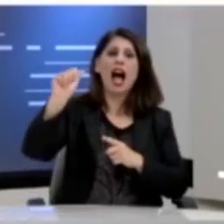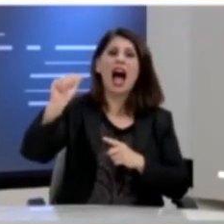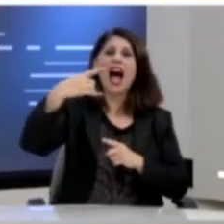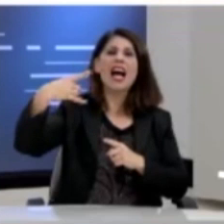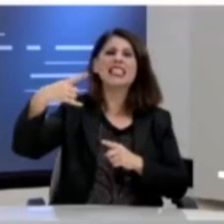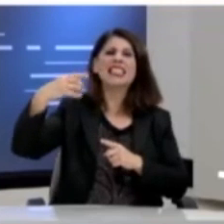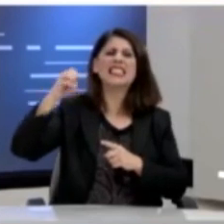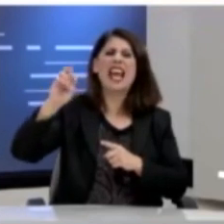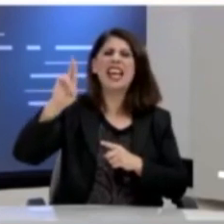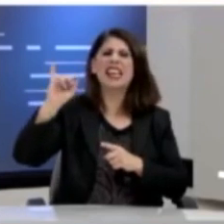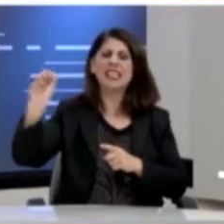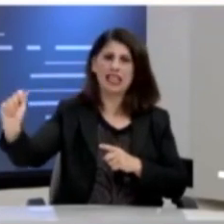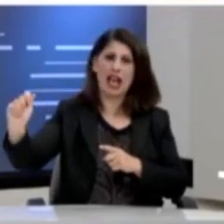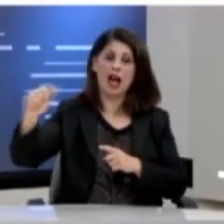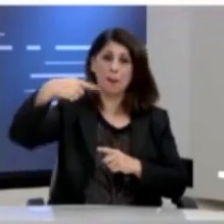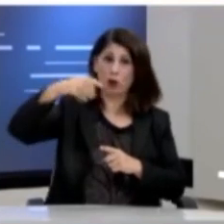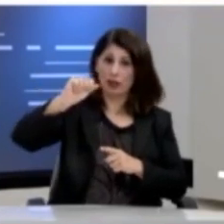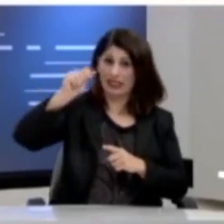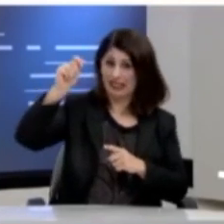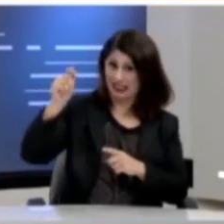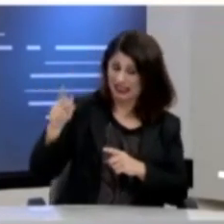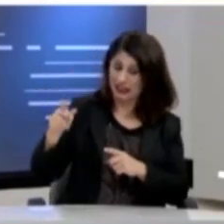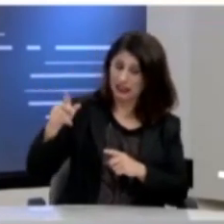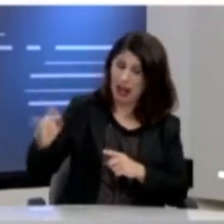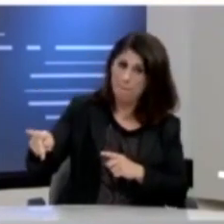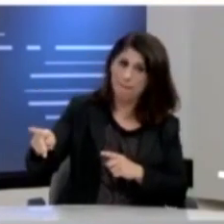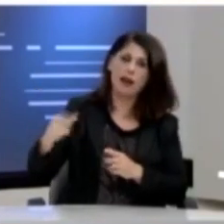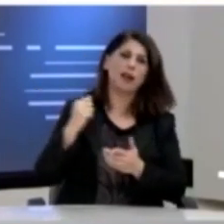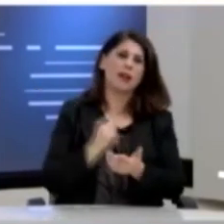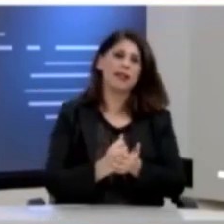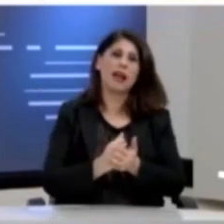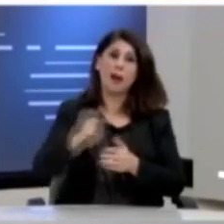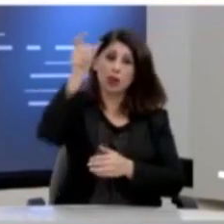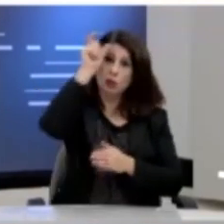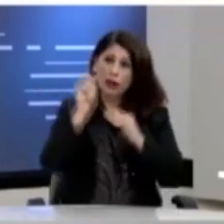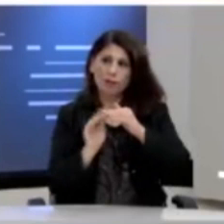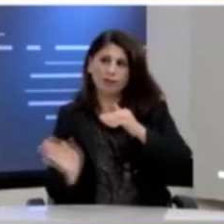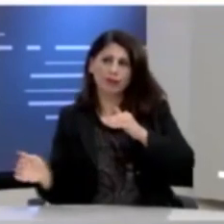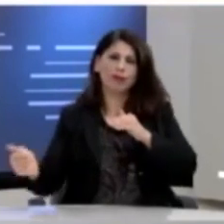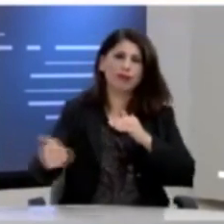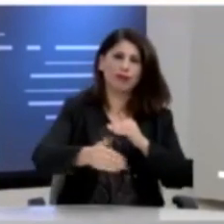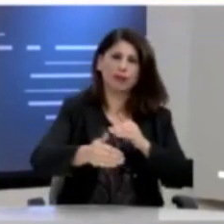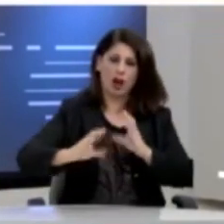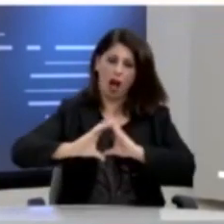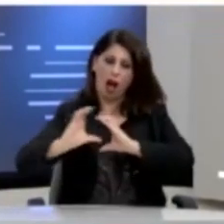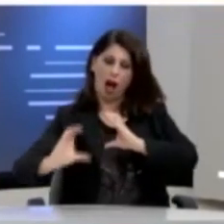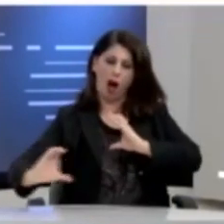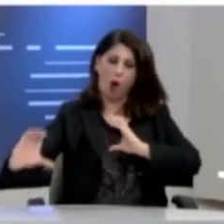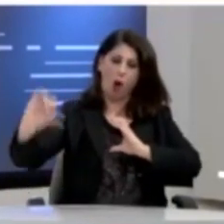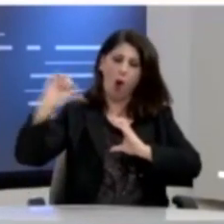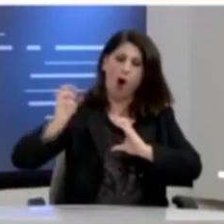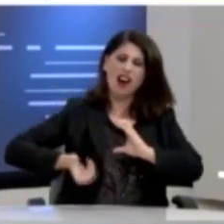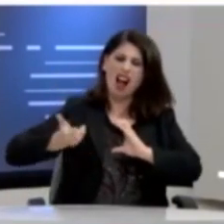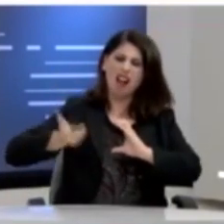Ευρώπη μέσω του ΤΑΠ, όσο και με τη Ρωσία με τον αγωγό Turkish Stream. Ενισχύεται η οικονομική συνεργασία